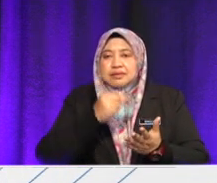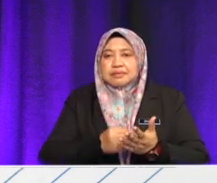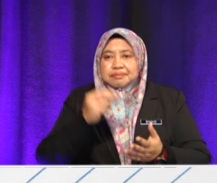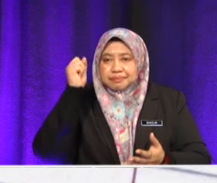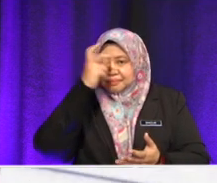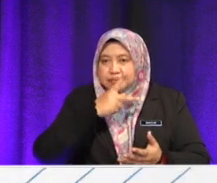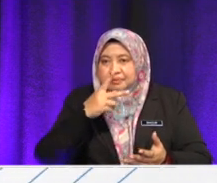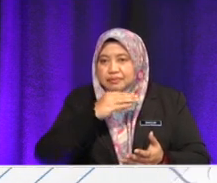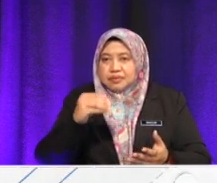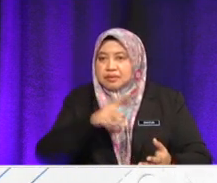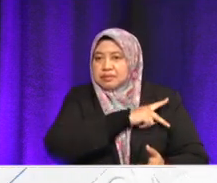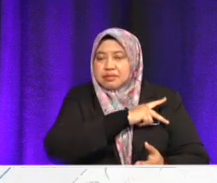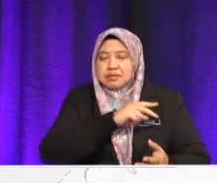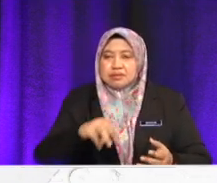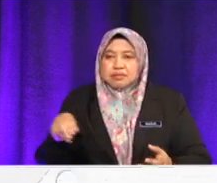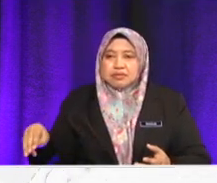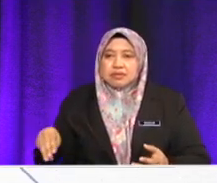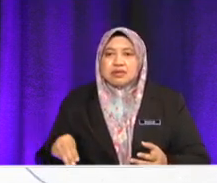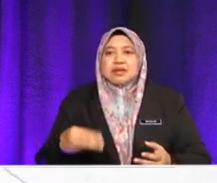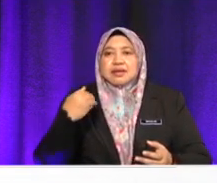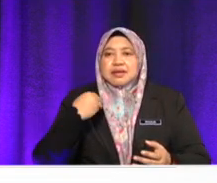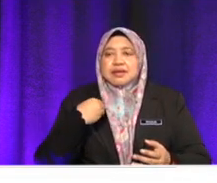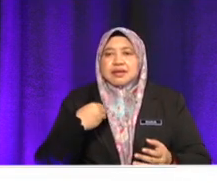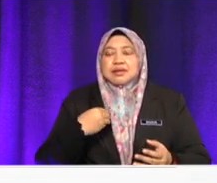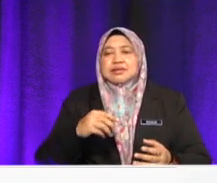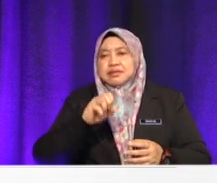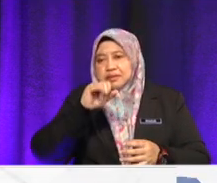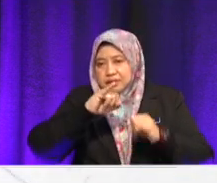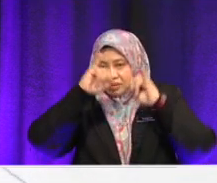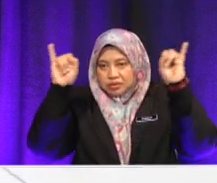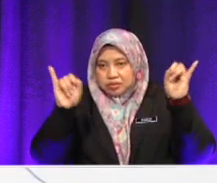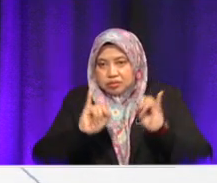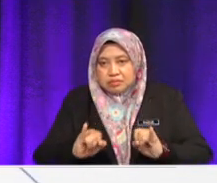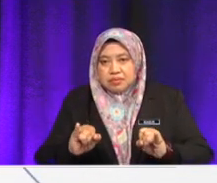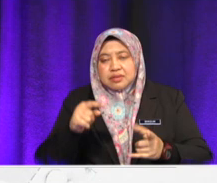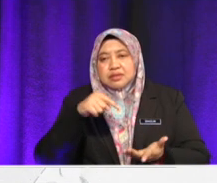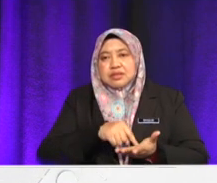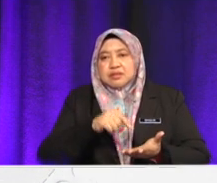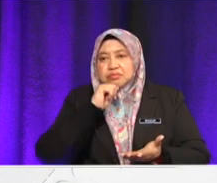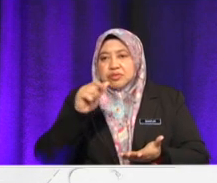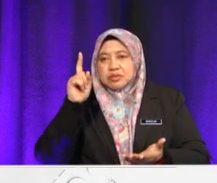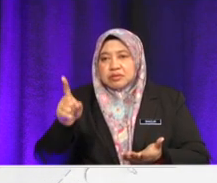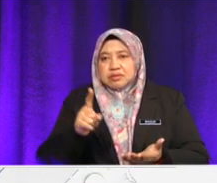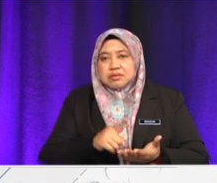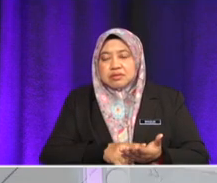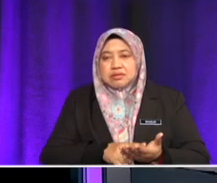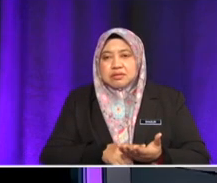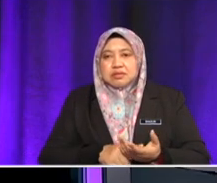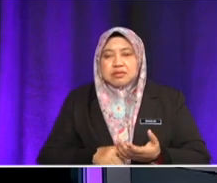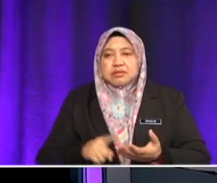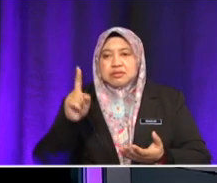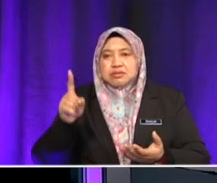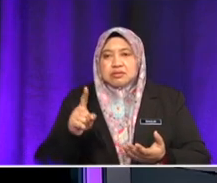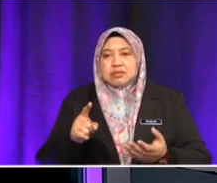instrumen Saya tunjukkan contoh instrumen tapi Cikgu ini bukanlah satu cek dan juga hadirin sekalian ini